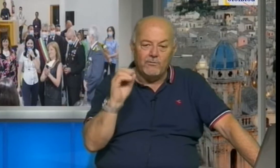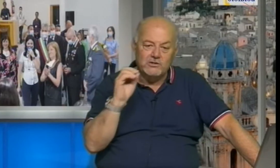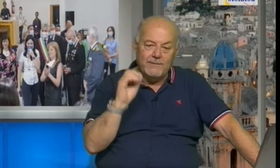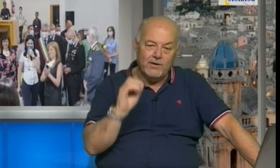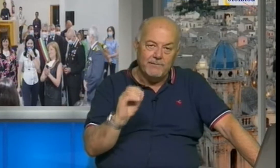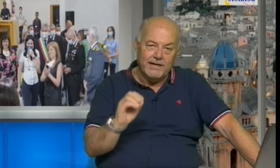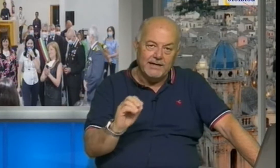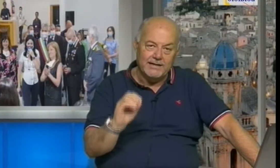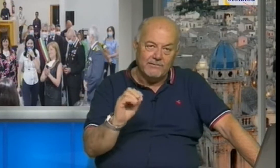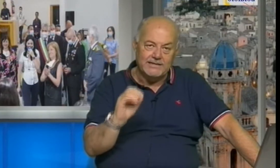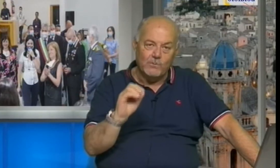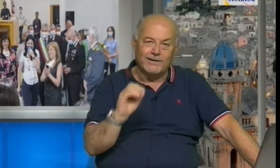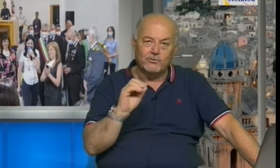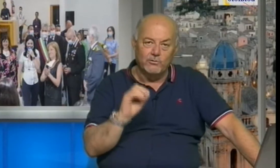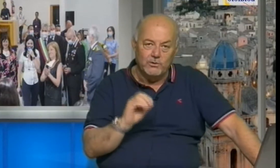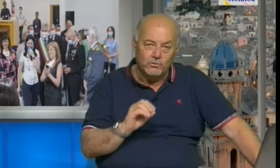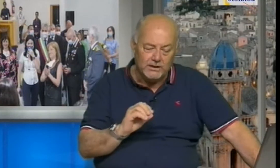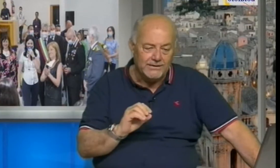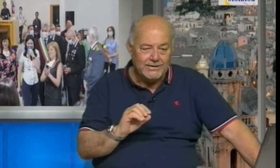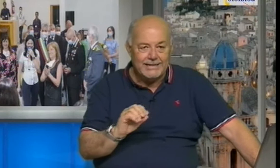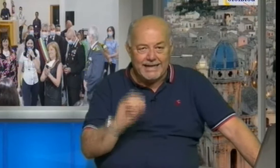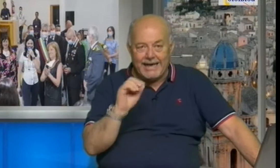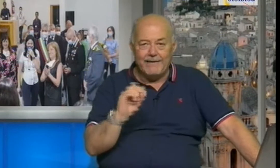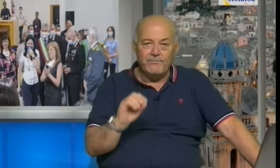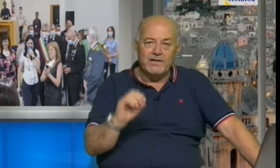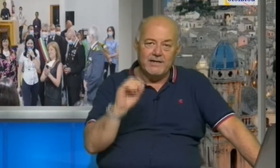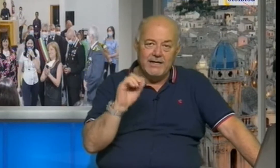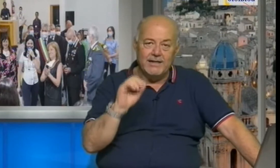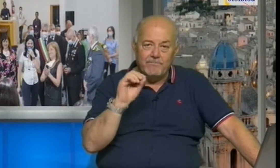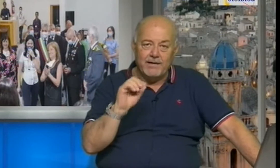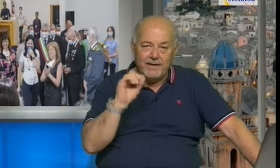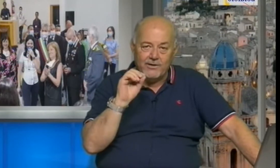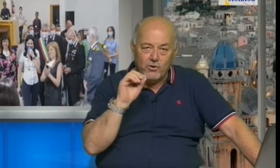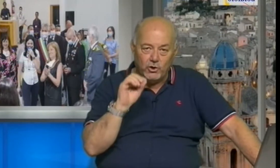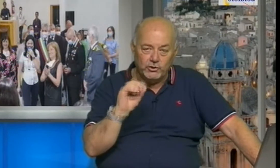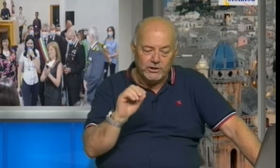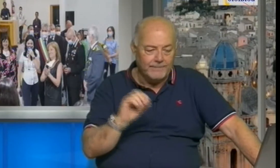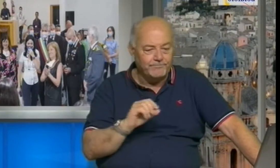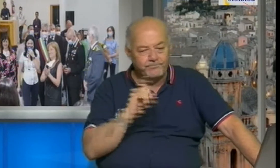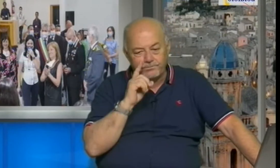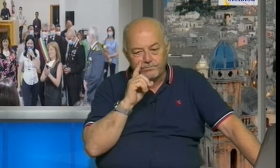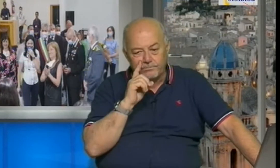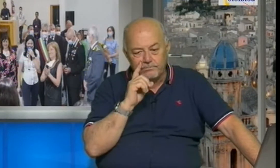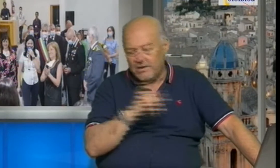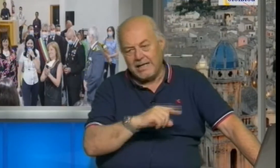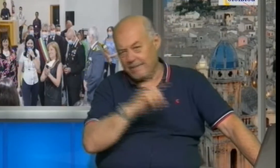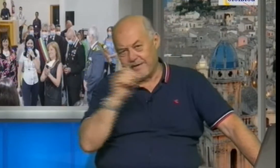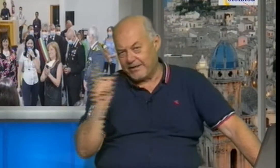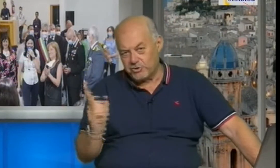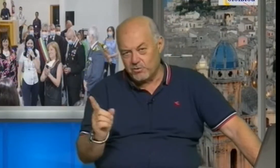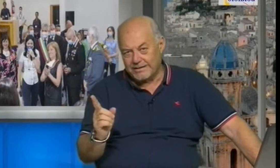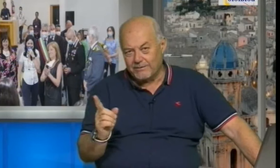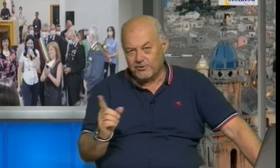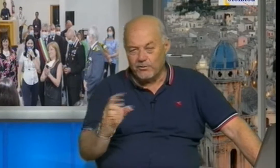lo possiamo capire da questi 4 minuti che il Premier Conte ha